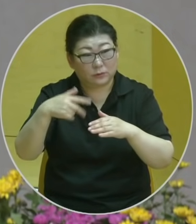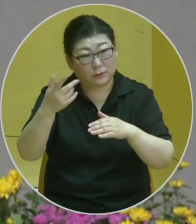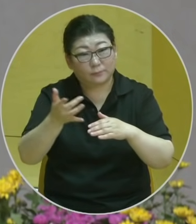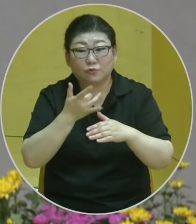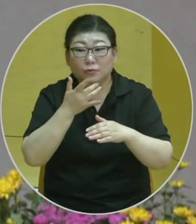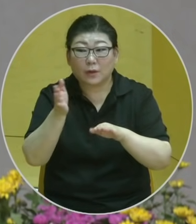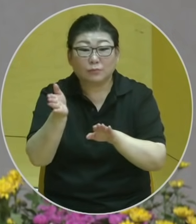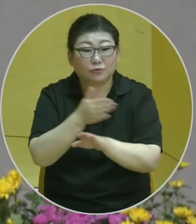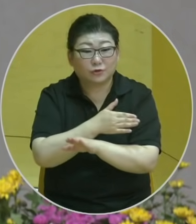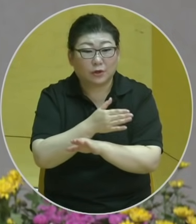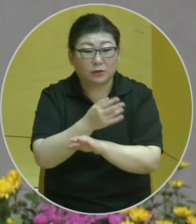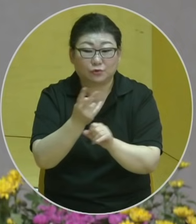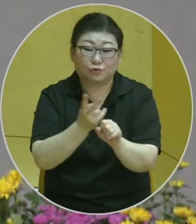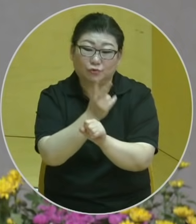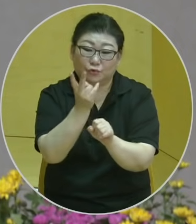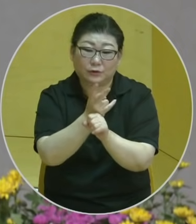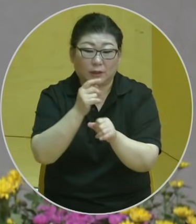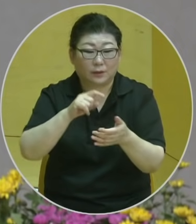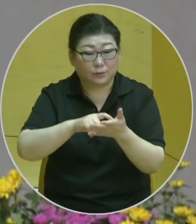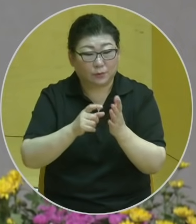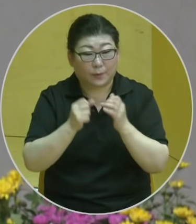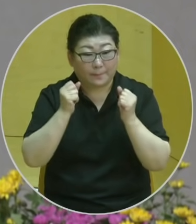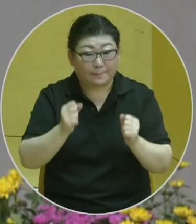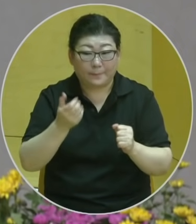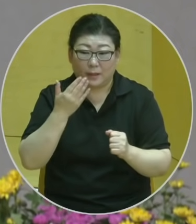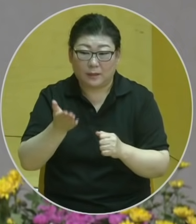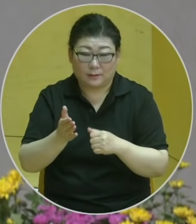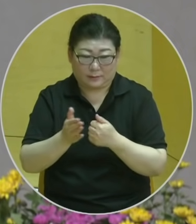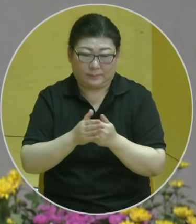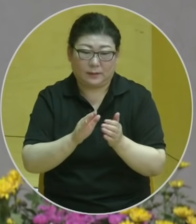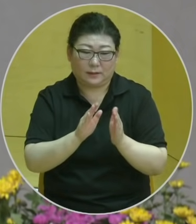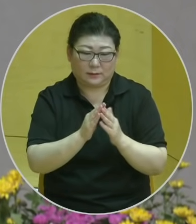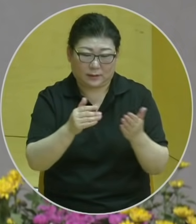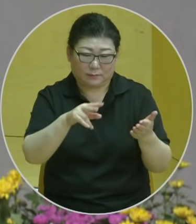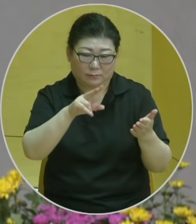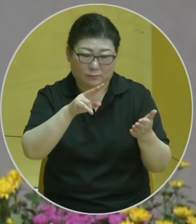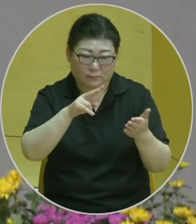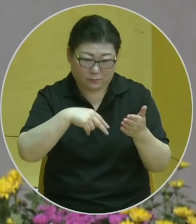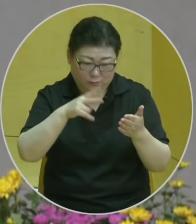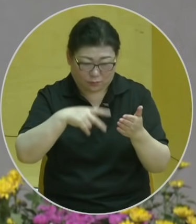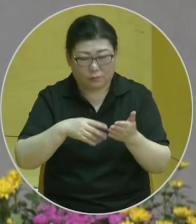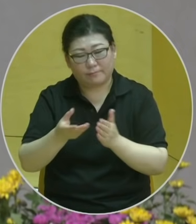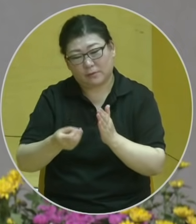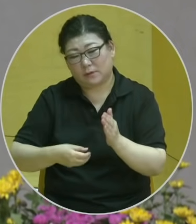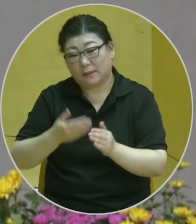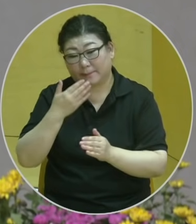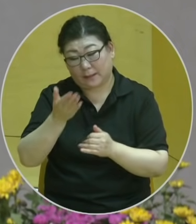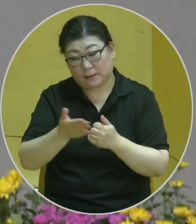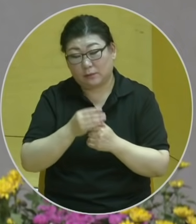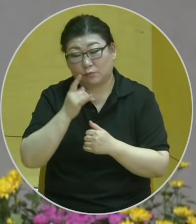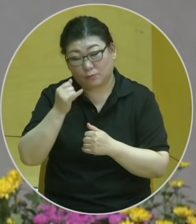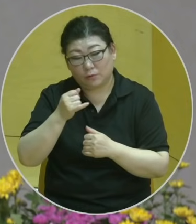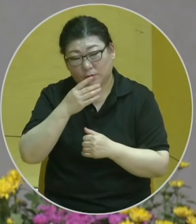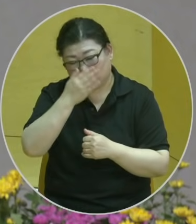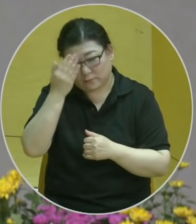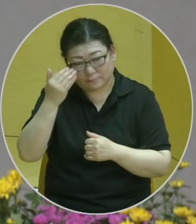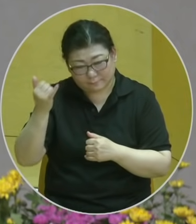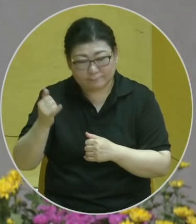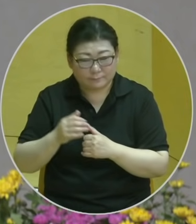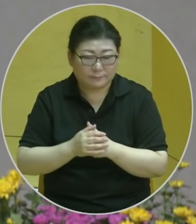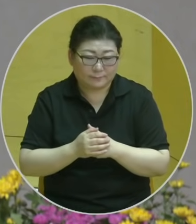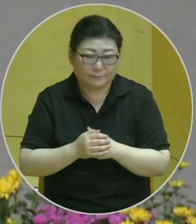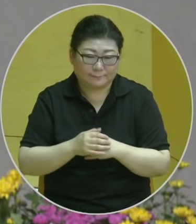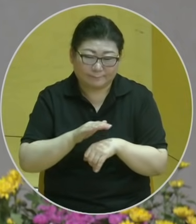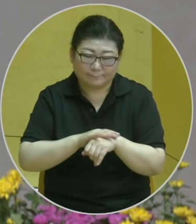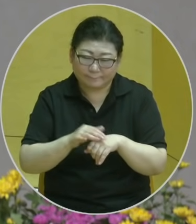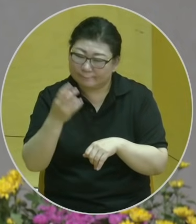수 있다고 합니다. 우리 자녀들 도서관에서 와서 책도 빌리고 책도 볼 수 있도록 그렇게 부모님들과 우리 할아버지 할머니들께서